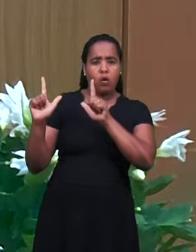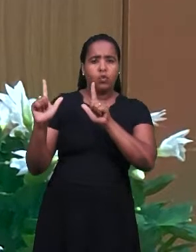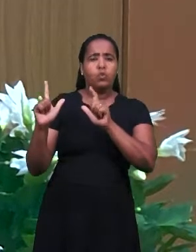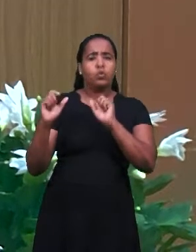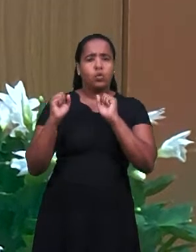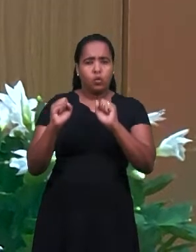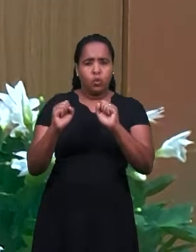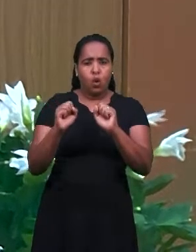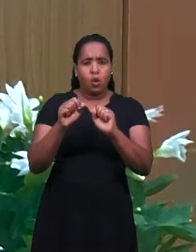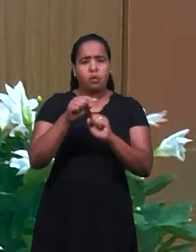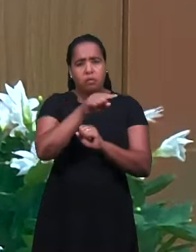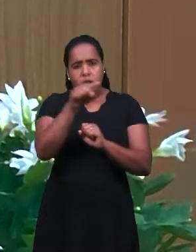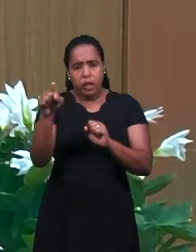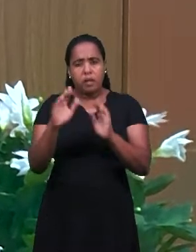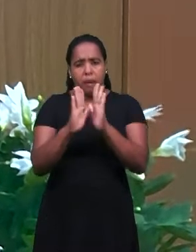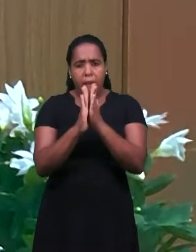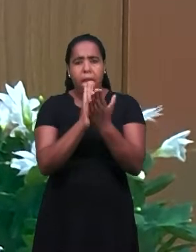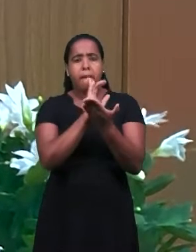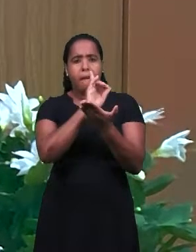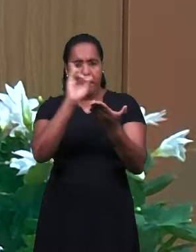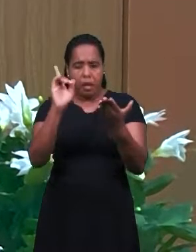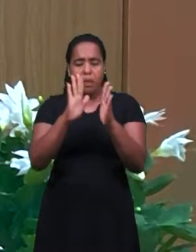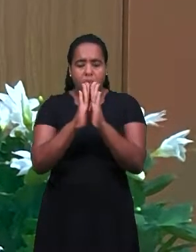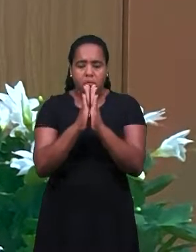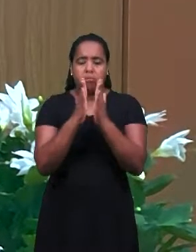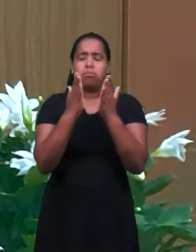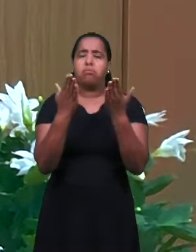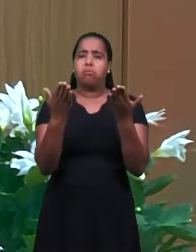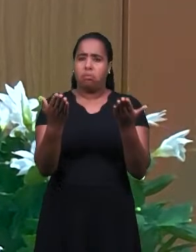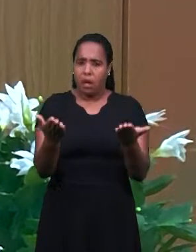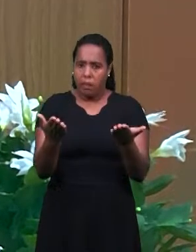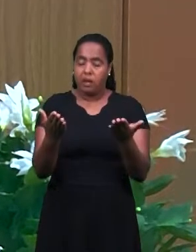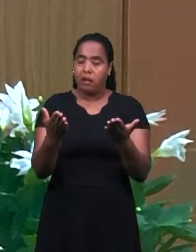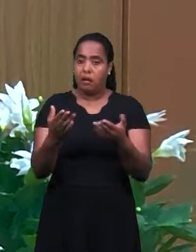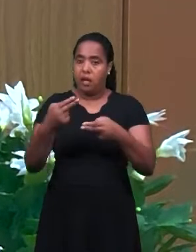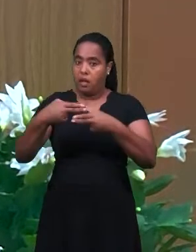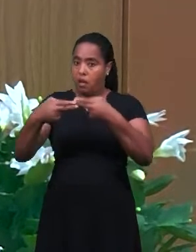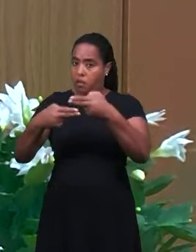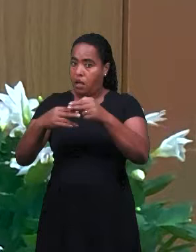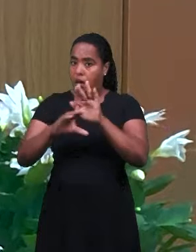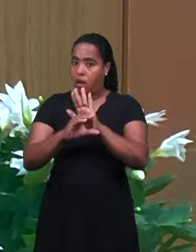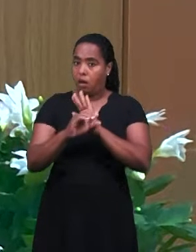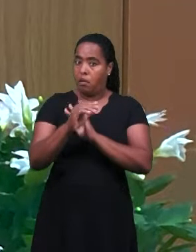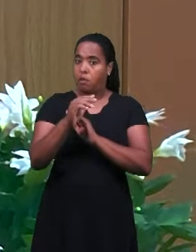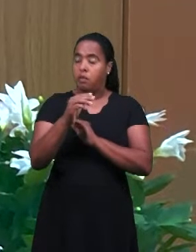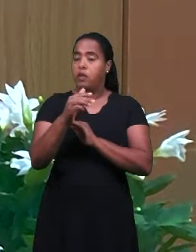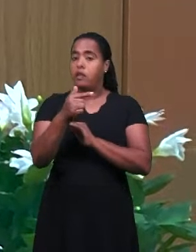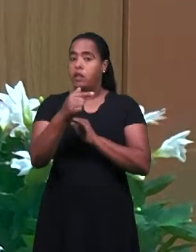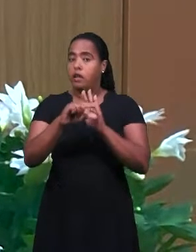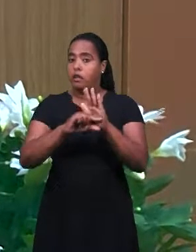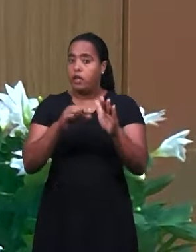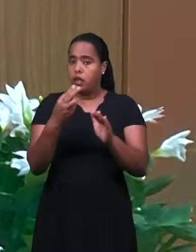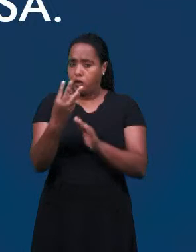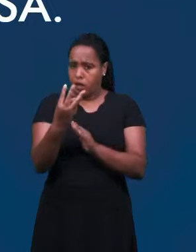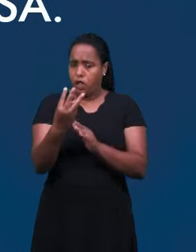со мной зачитали. Откройте ваши Библии, Неемия, 7 глава, 3 стих.